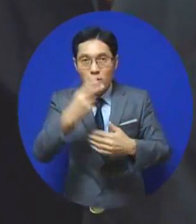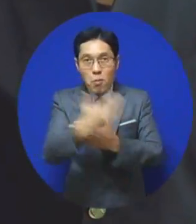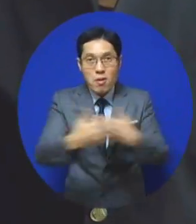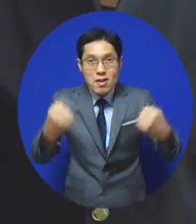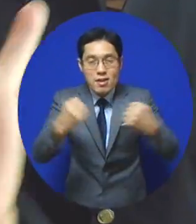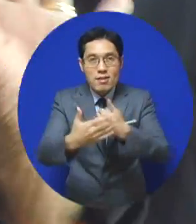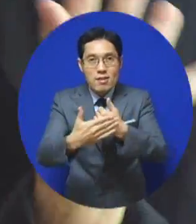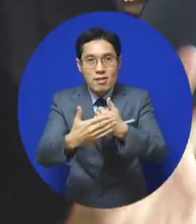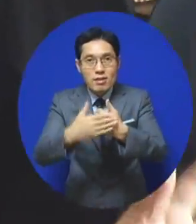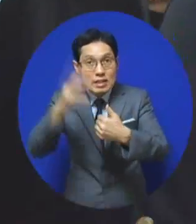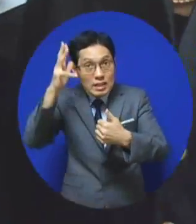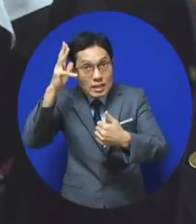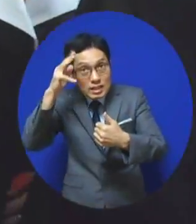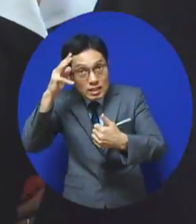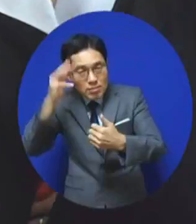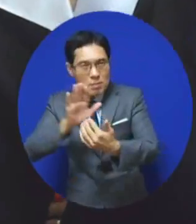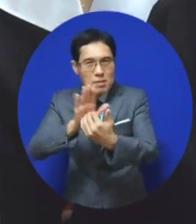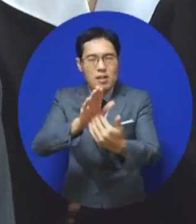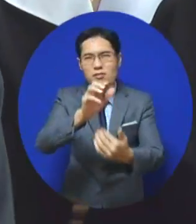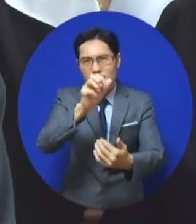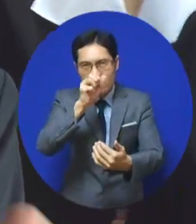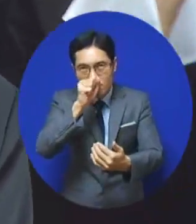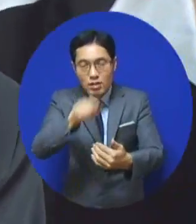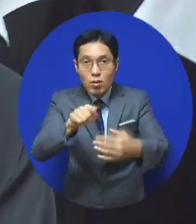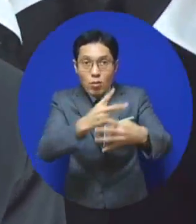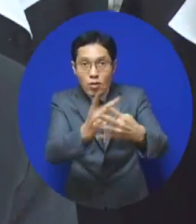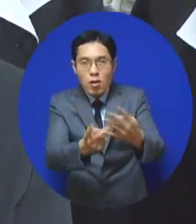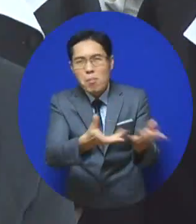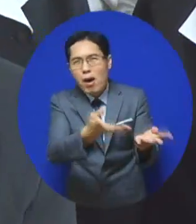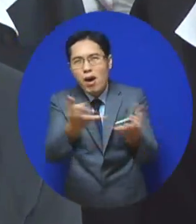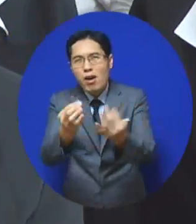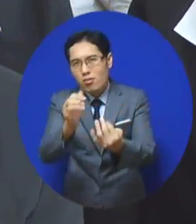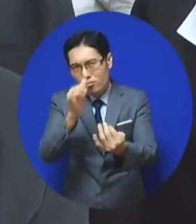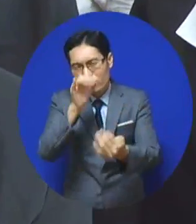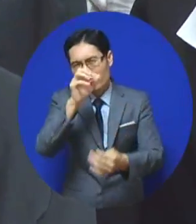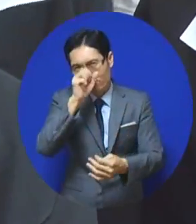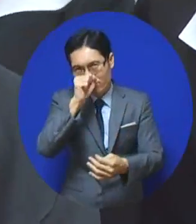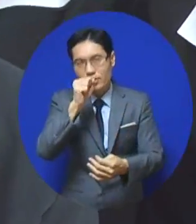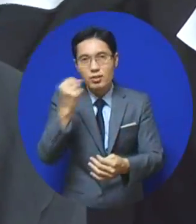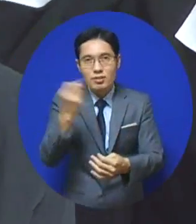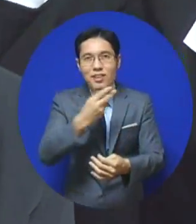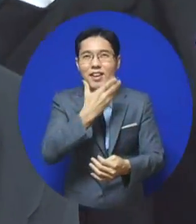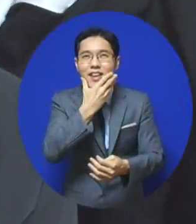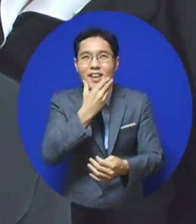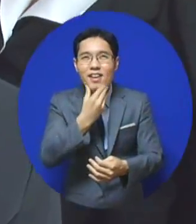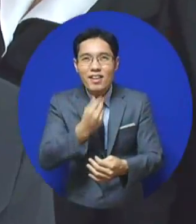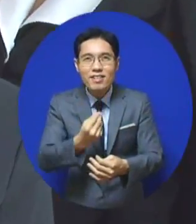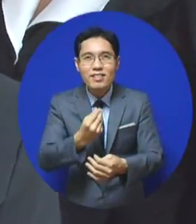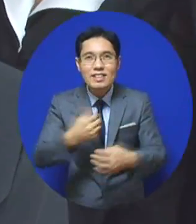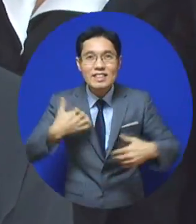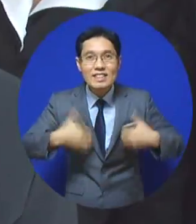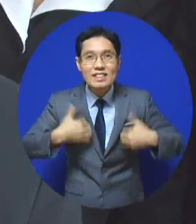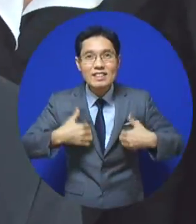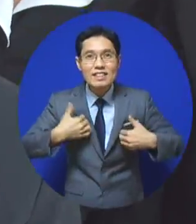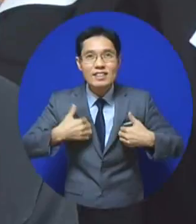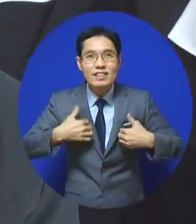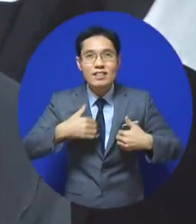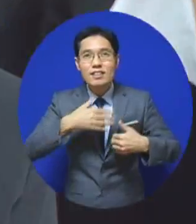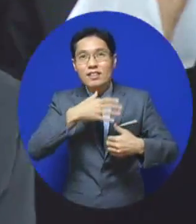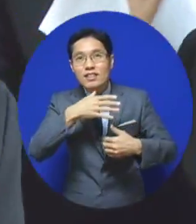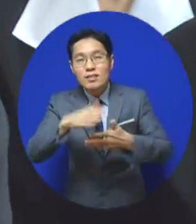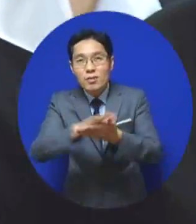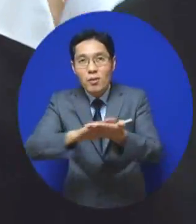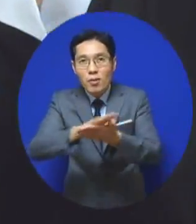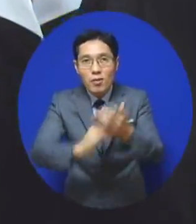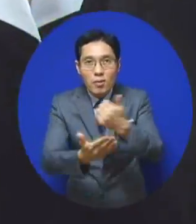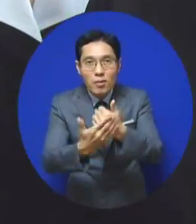좋고 치매에도 너무너무 좋고 이런 프로그램이 자주 있었으면 좋겠고 행복하게 즐겁게 놀고를 자주